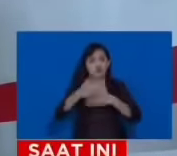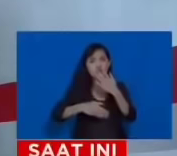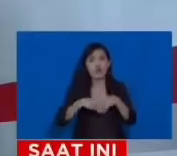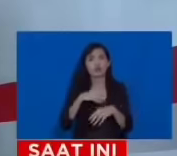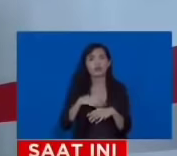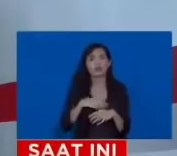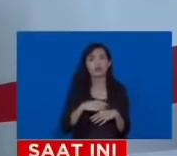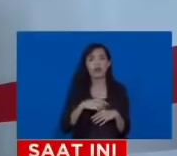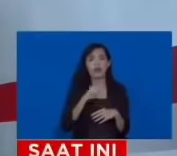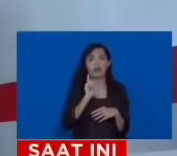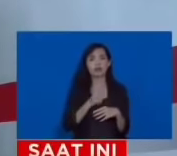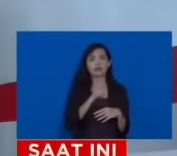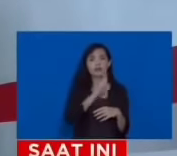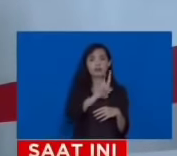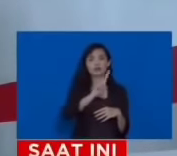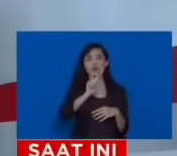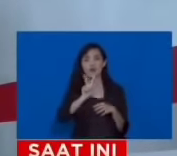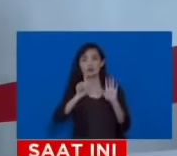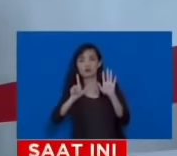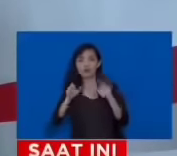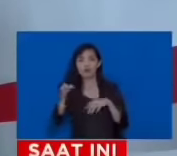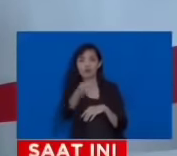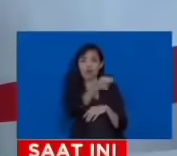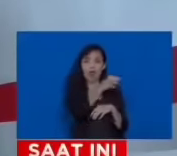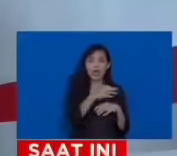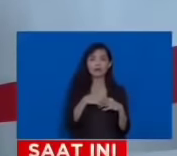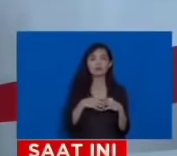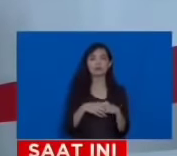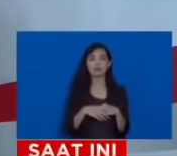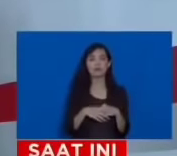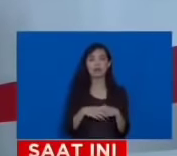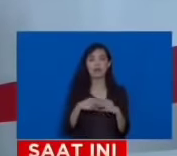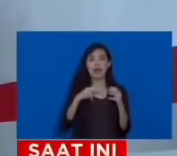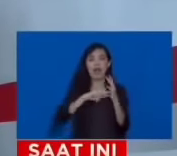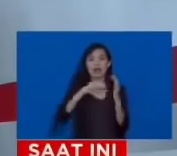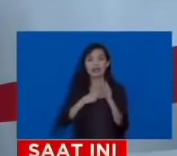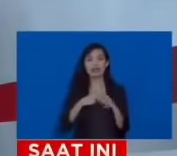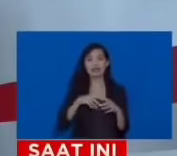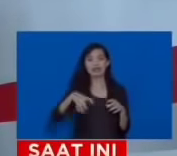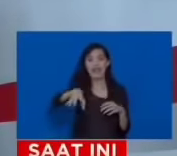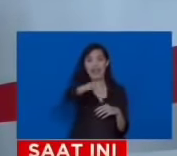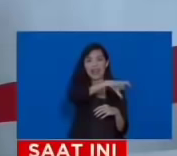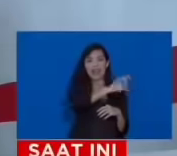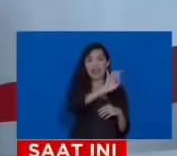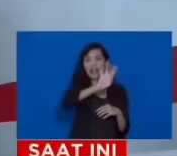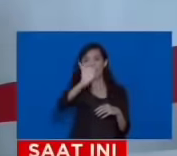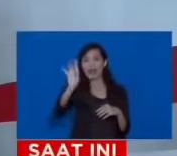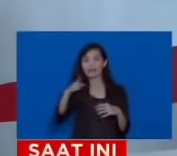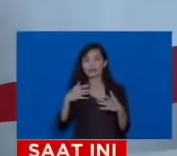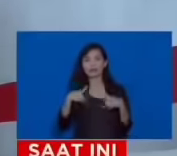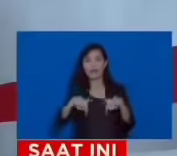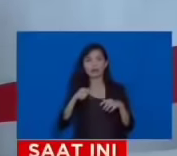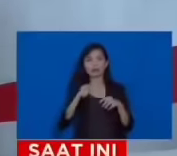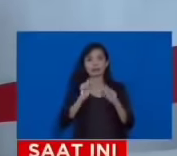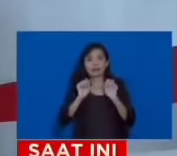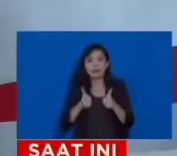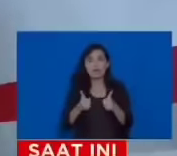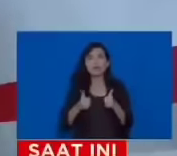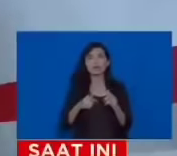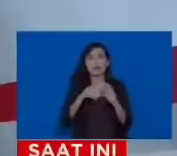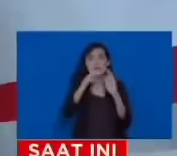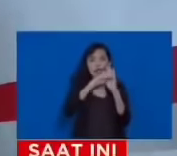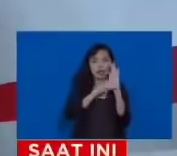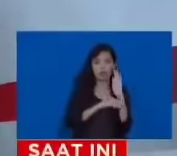kabupaten kota. Oleh karena itu, daerah-daerah yang lain sedang menyiapkan instrumen hukum